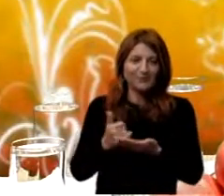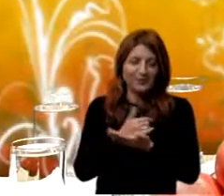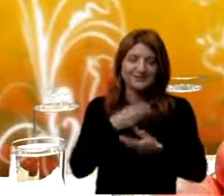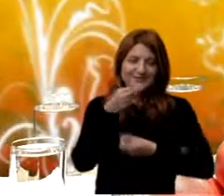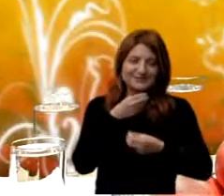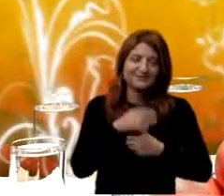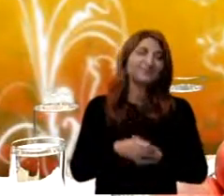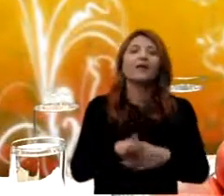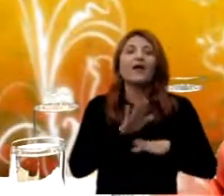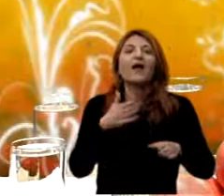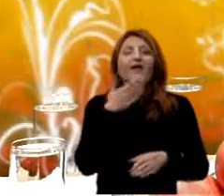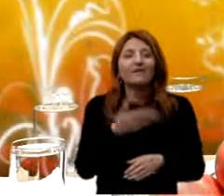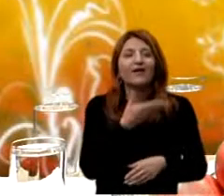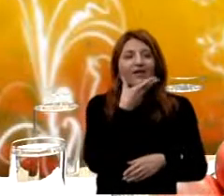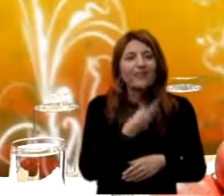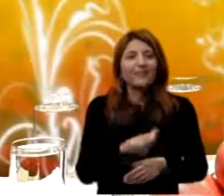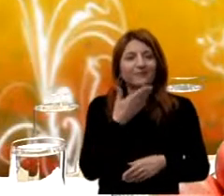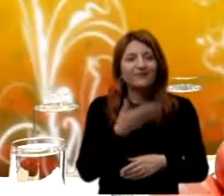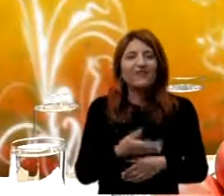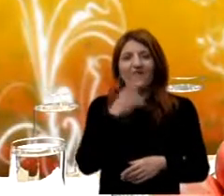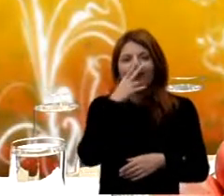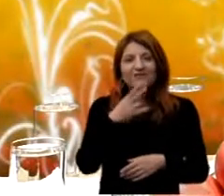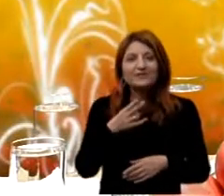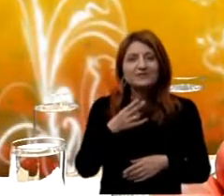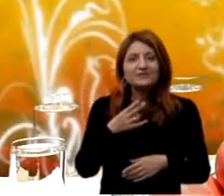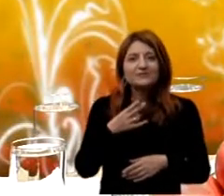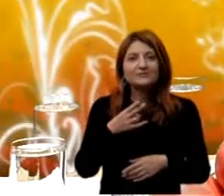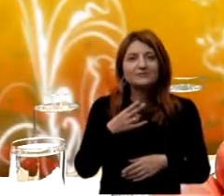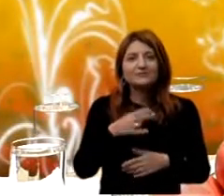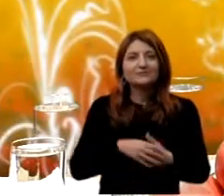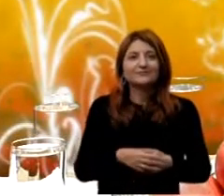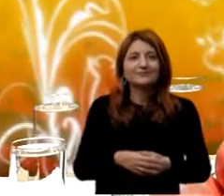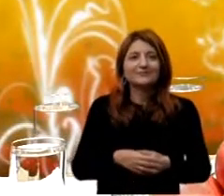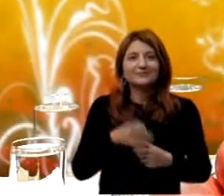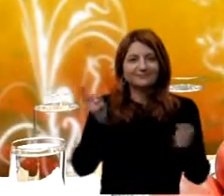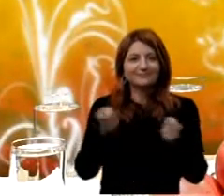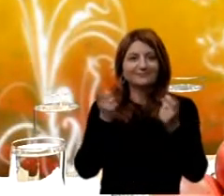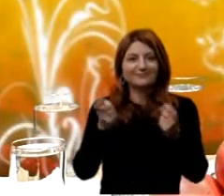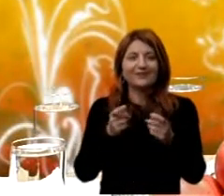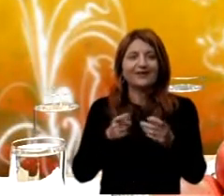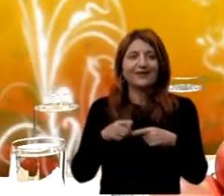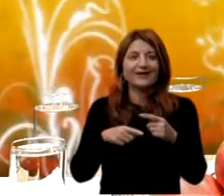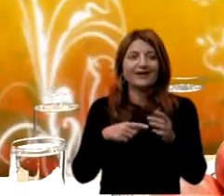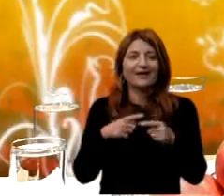potpunosti. Dobro, hvala vam lijepo. Hvala vama. Evo, vidimo se Reklama.